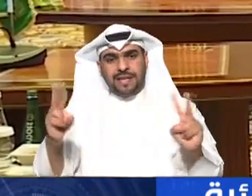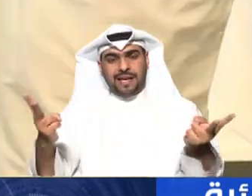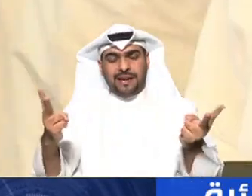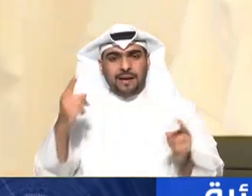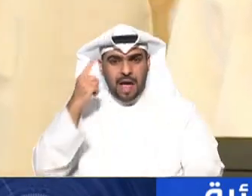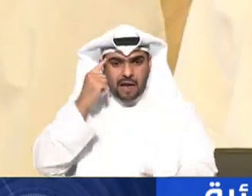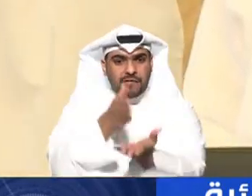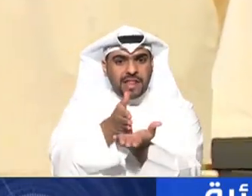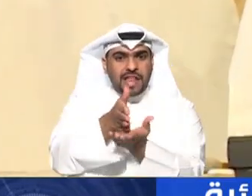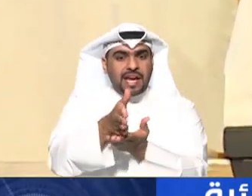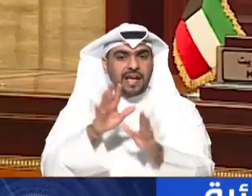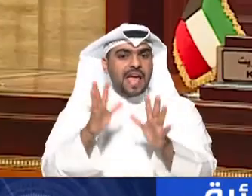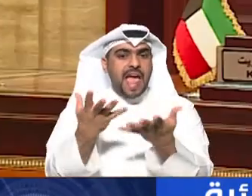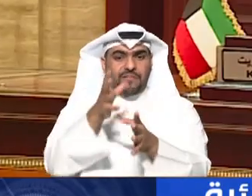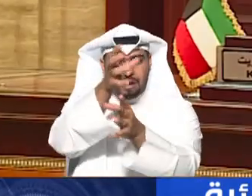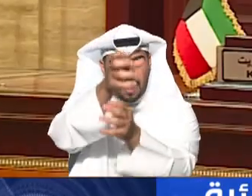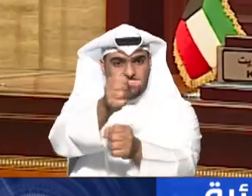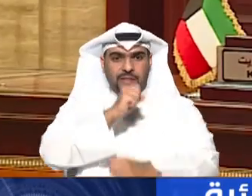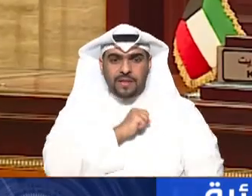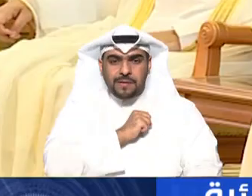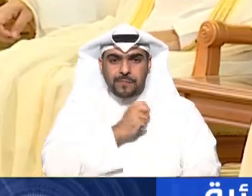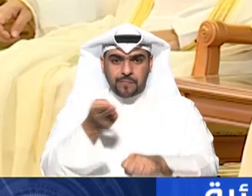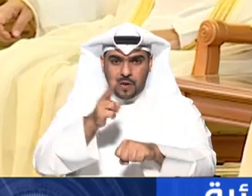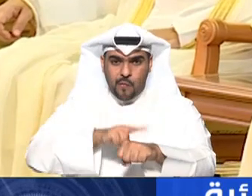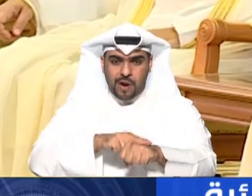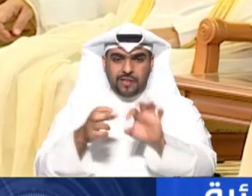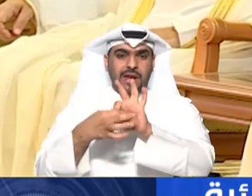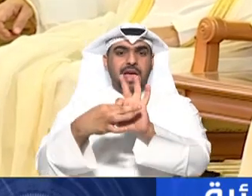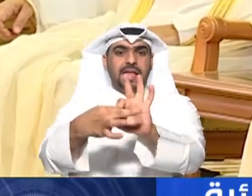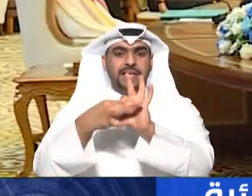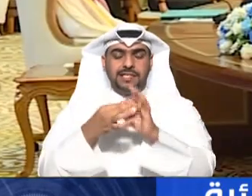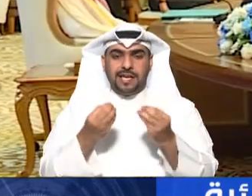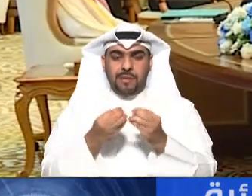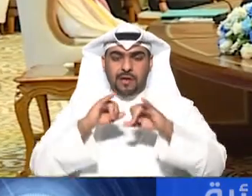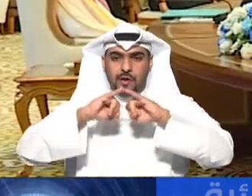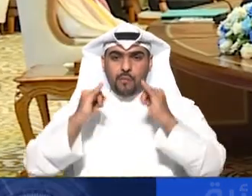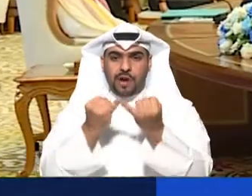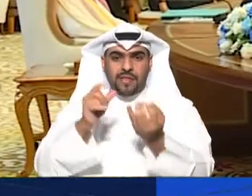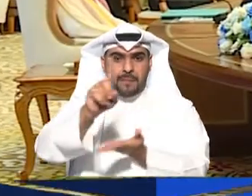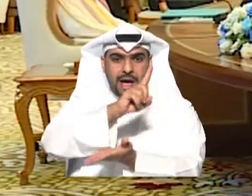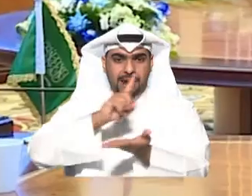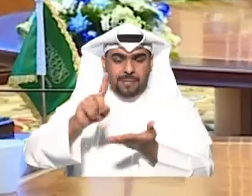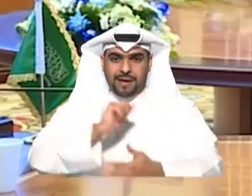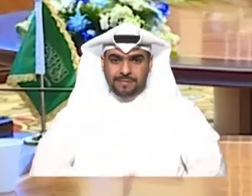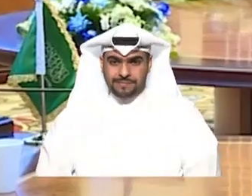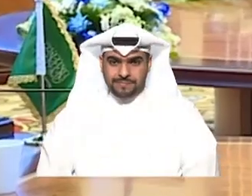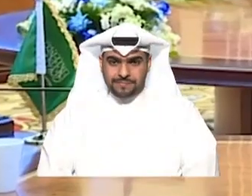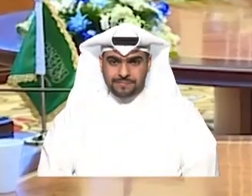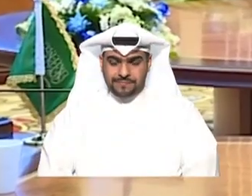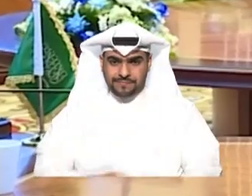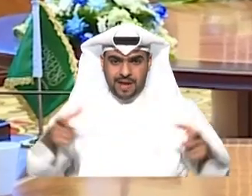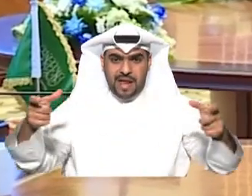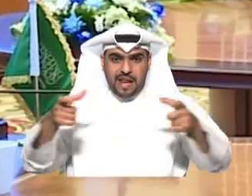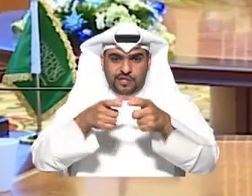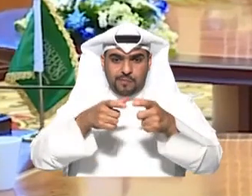المنظمات والهيئات الدولية لتعزيز برامج حماية البيئة وحرصا على سلامة وأمن المجتمع. الاجتماع يأتي في